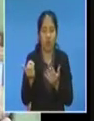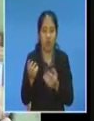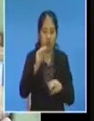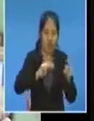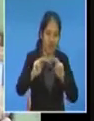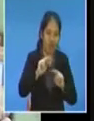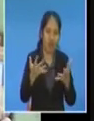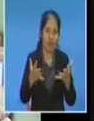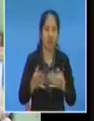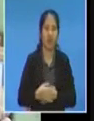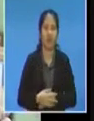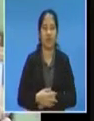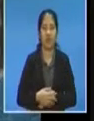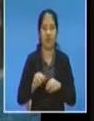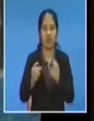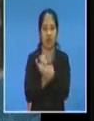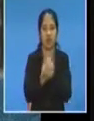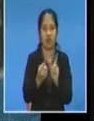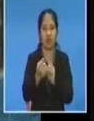ครัวพ่อแม่ลูก